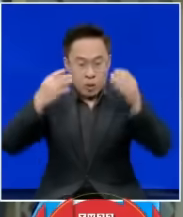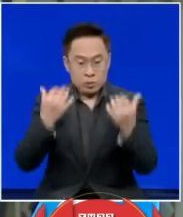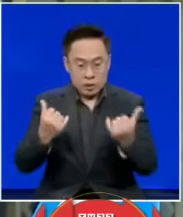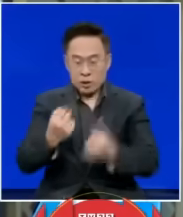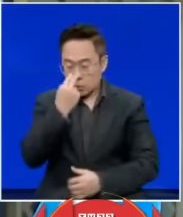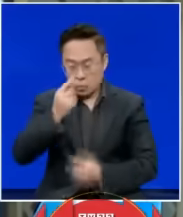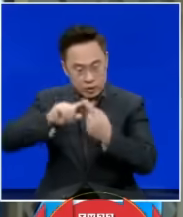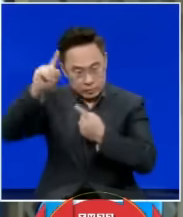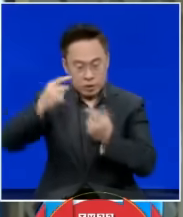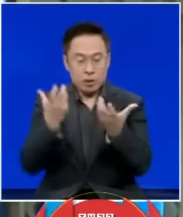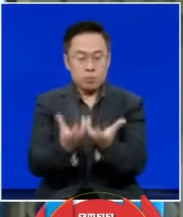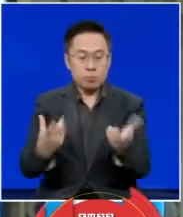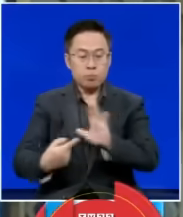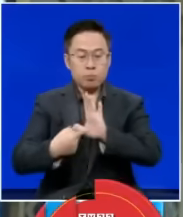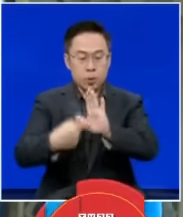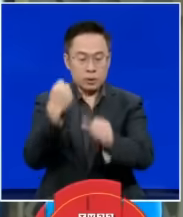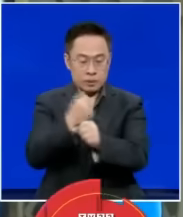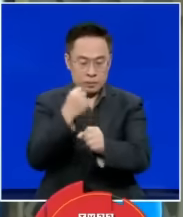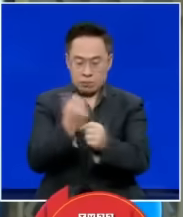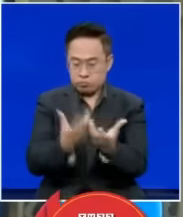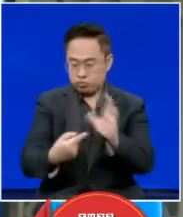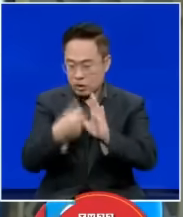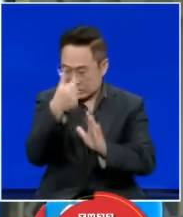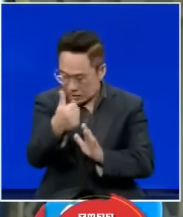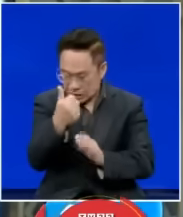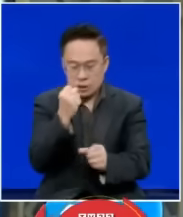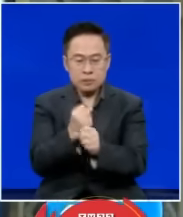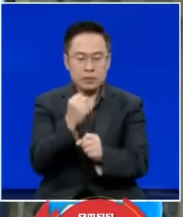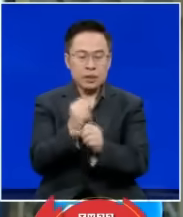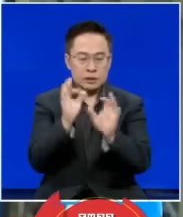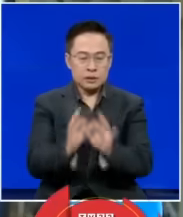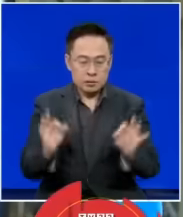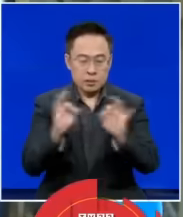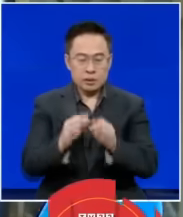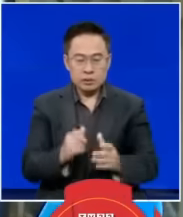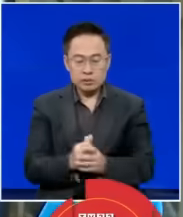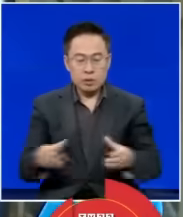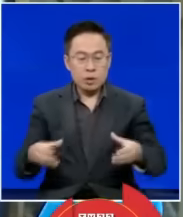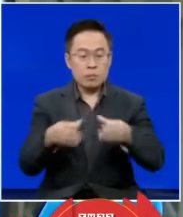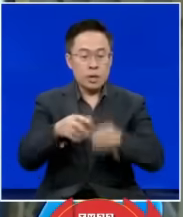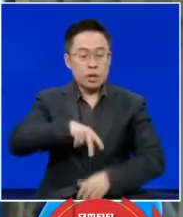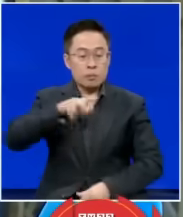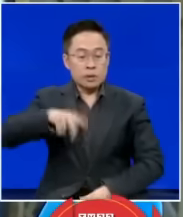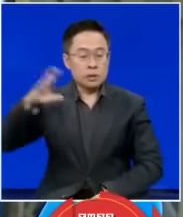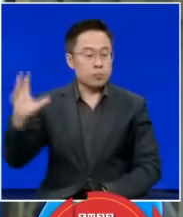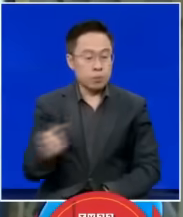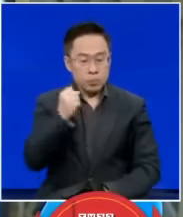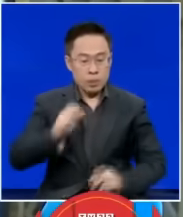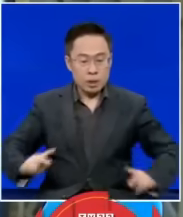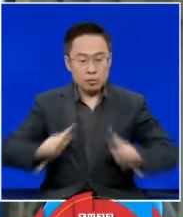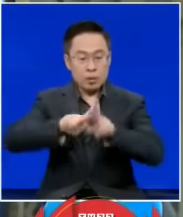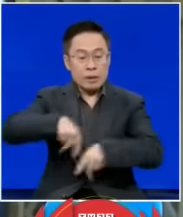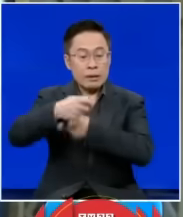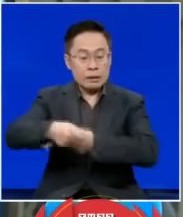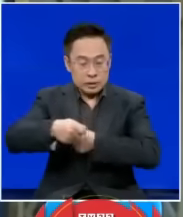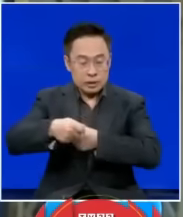งานนะครับ อย่างท่านชัยยาพรมมาเองบอกว่าอยากให้เพื่อไทยเนี่ยยึดดูกระทรวงเกษตรไว้เพราะว่ามีนโยบายหลายอย่างที่อยากขับเคลื่อนใน